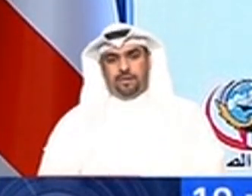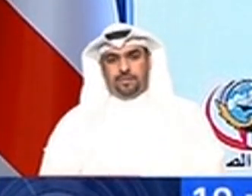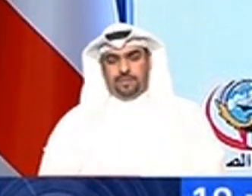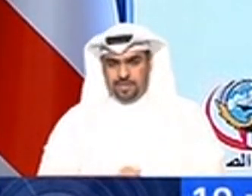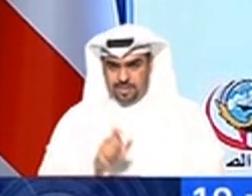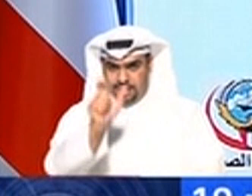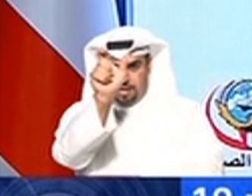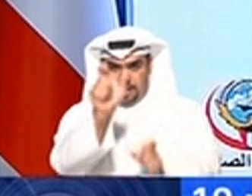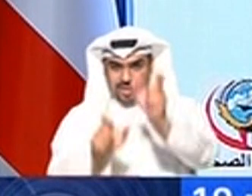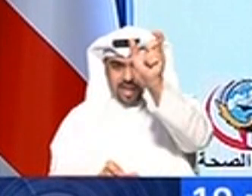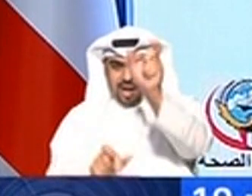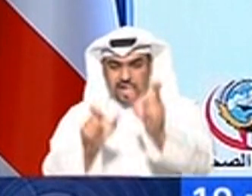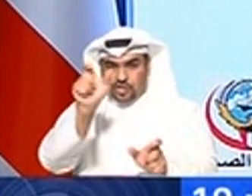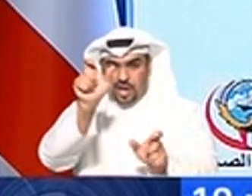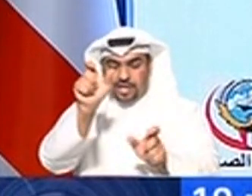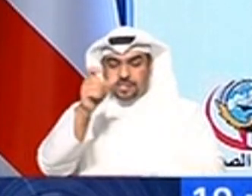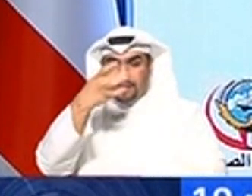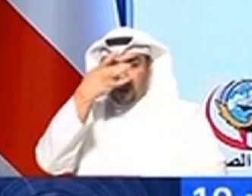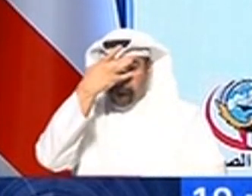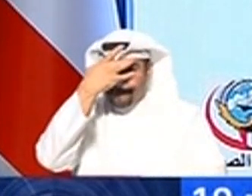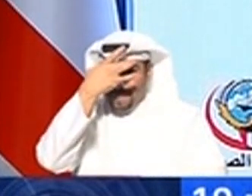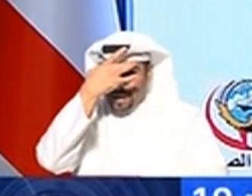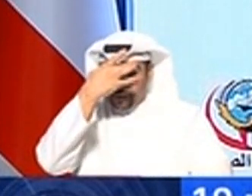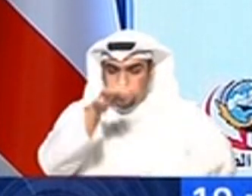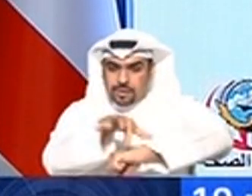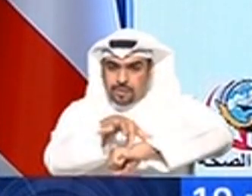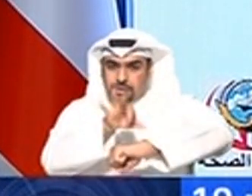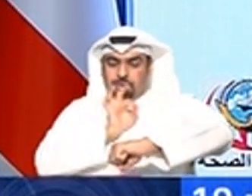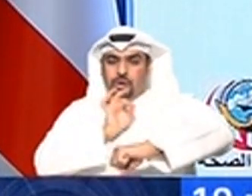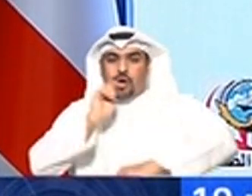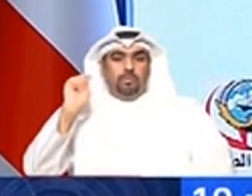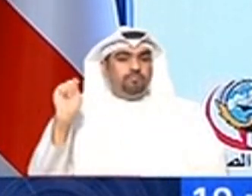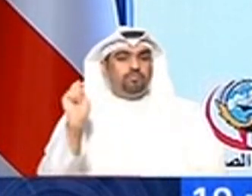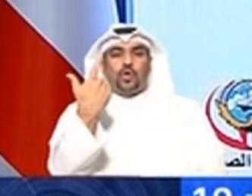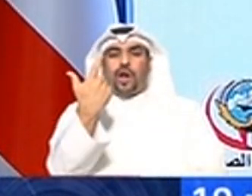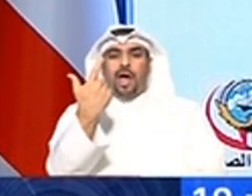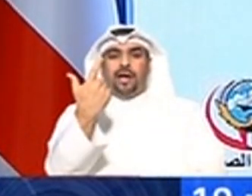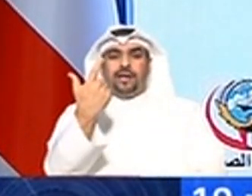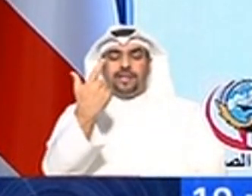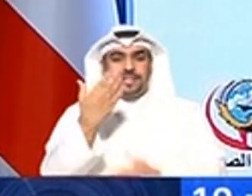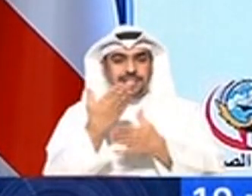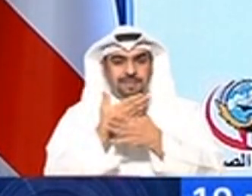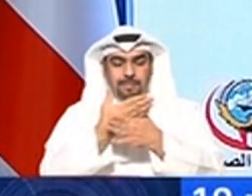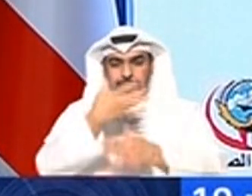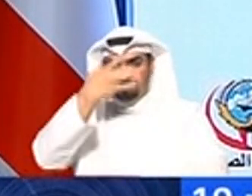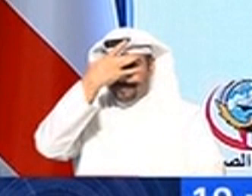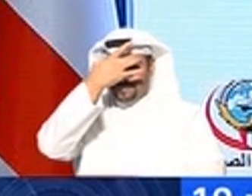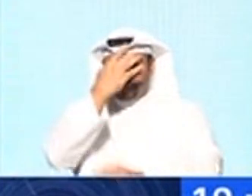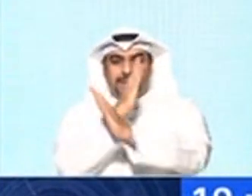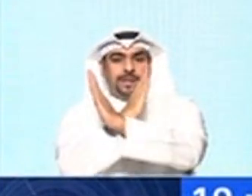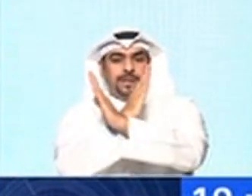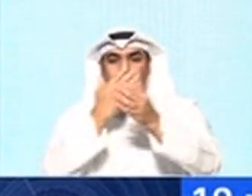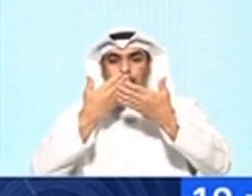الأكثر عرضة للإصابة بعدوى الفيروس فيروس كورونا سارس كوف 2؟